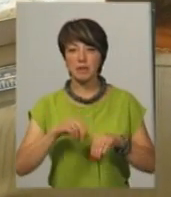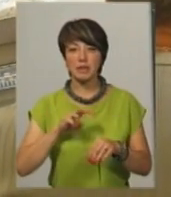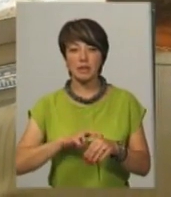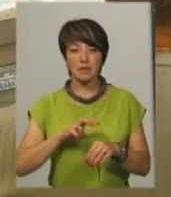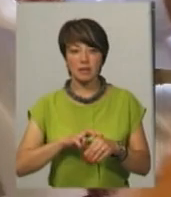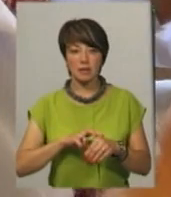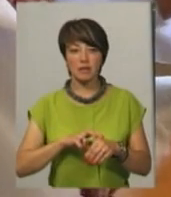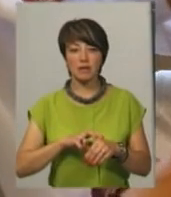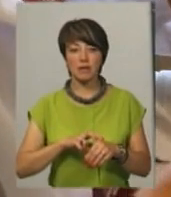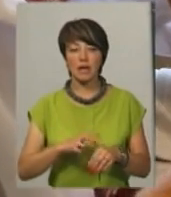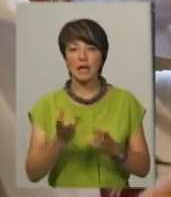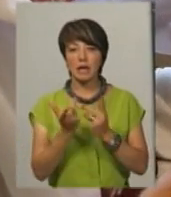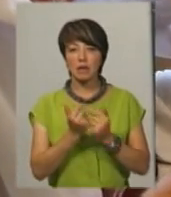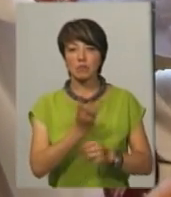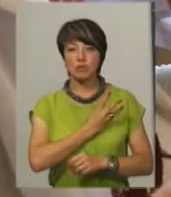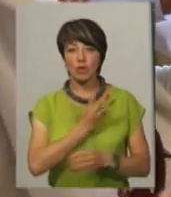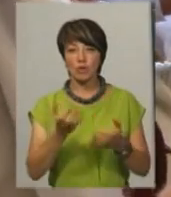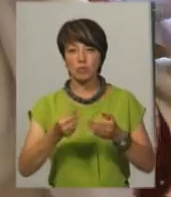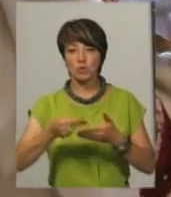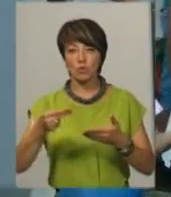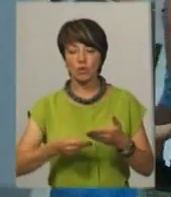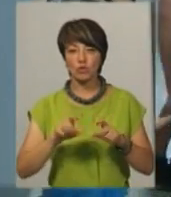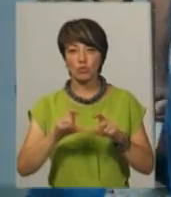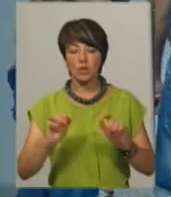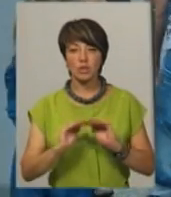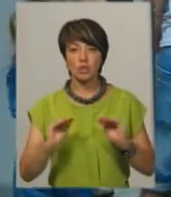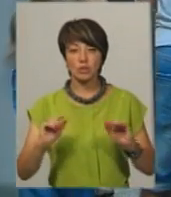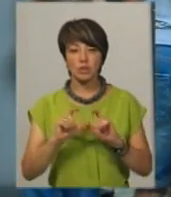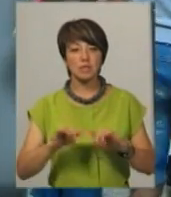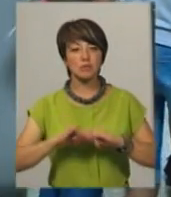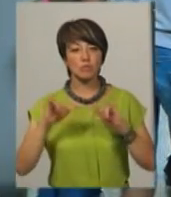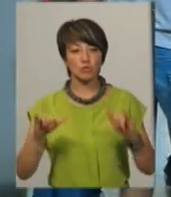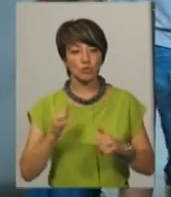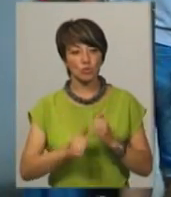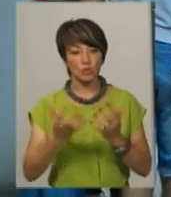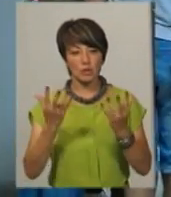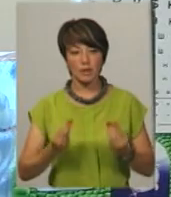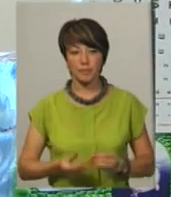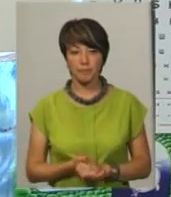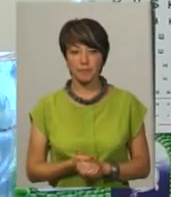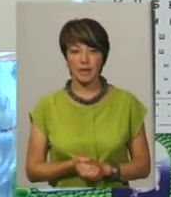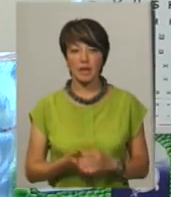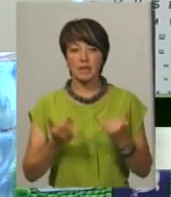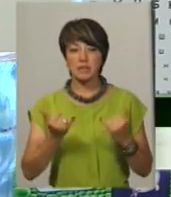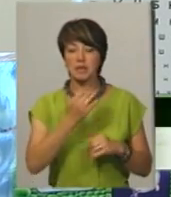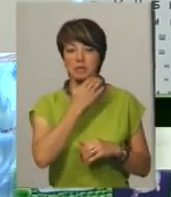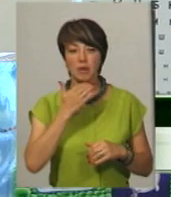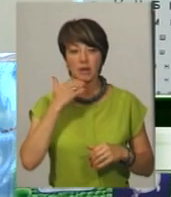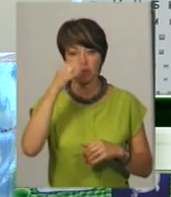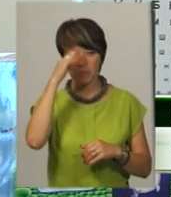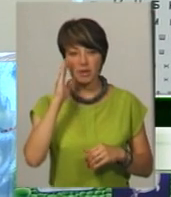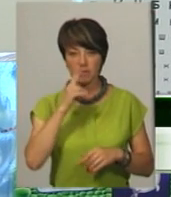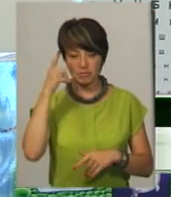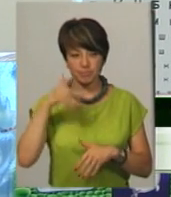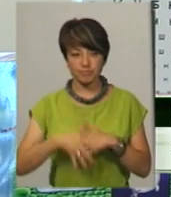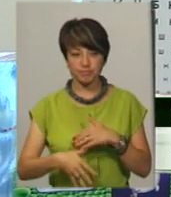Олександра Кантоністого, кількість бажаючих отримати довідку для школи чи дитячого садочка збільшується щодня. Зараз багато батьків стали більш